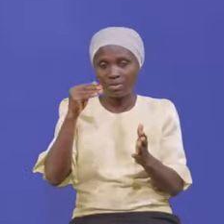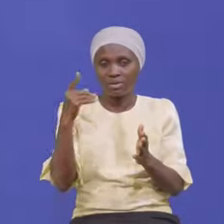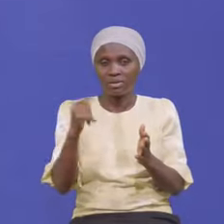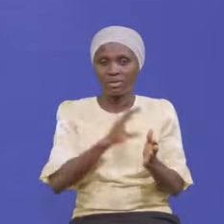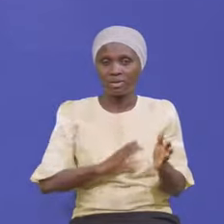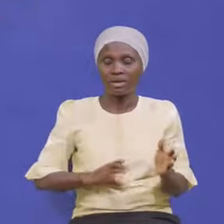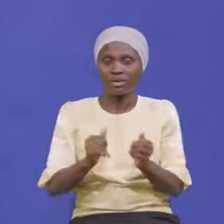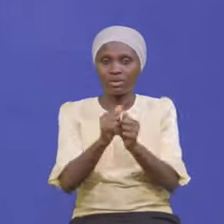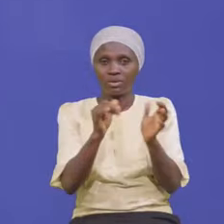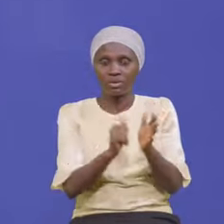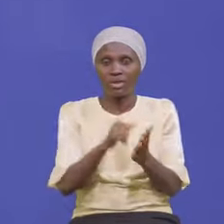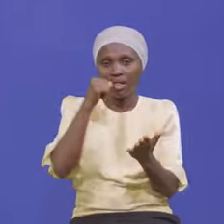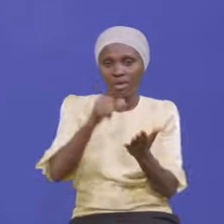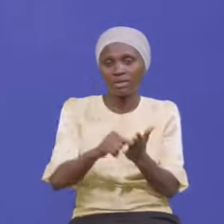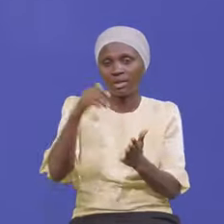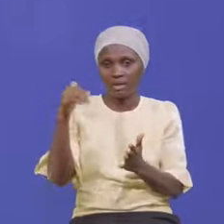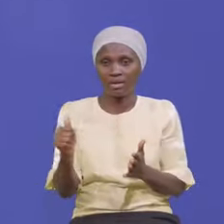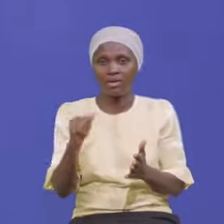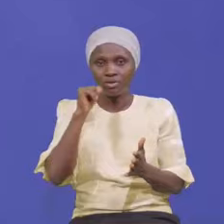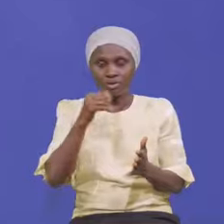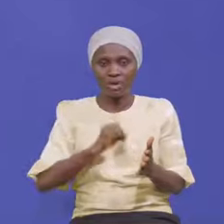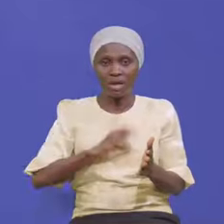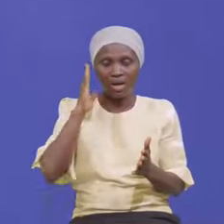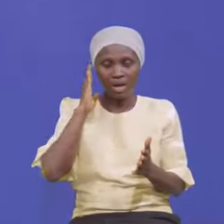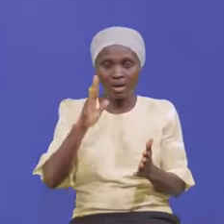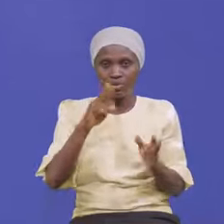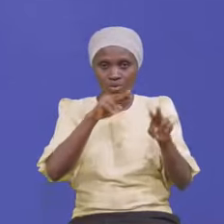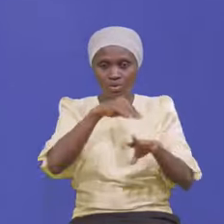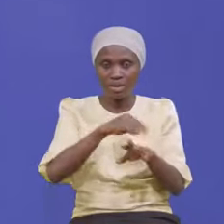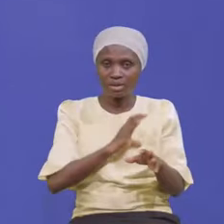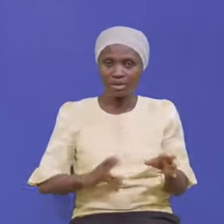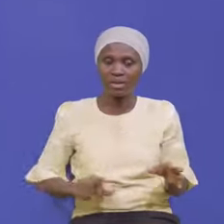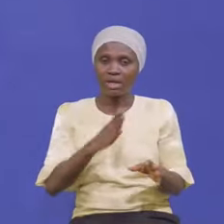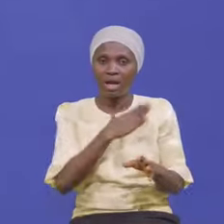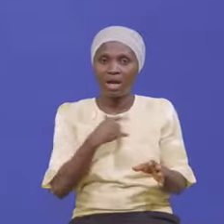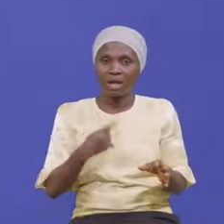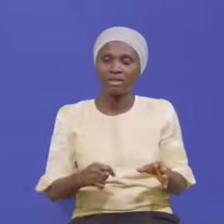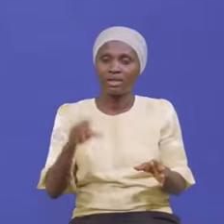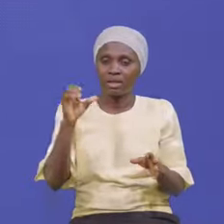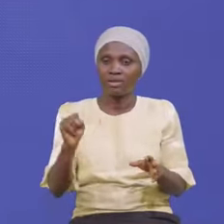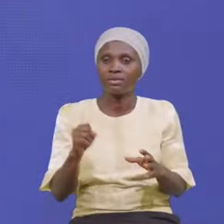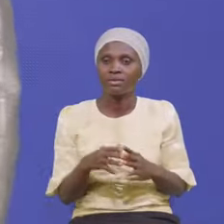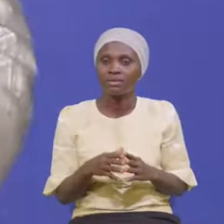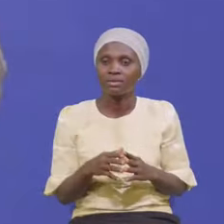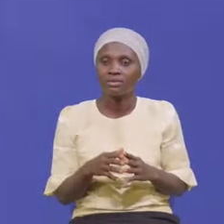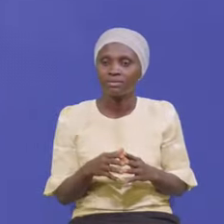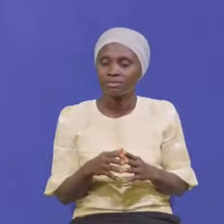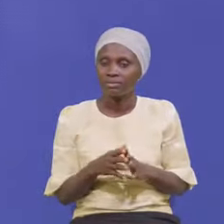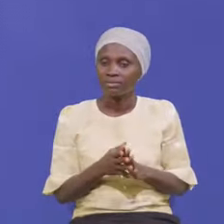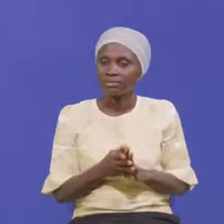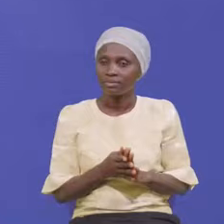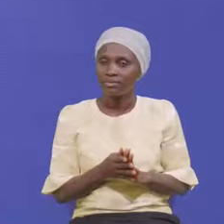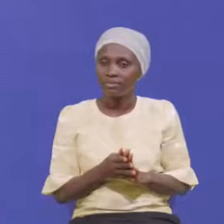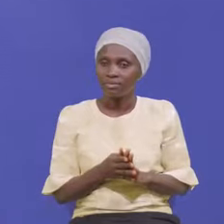that word Christ and the S. ఆ తర్వాత క్రైస్ట్ అనే చివరి పదములో ఉన్న క్రిస్మస్ లో ఉన్న ఆఖరి పదం ఎస్ అనే